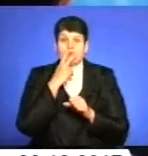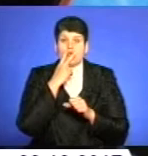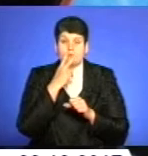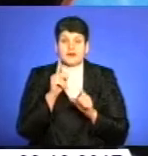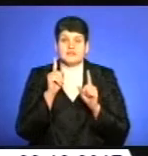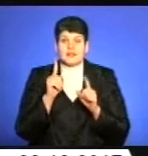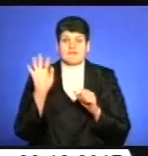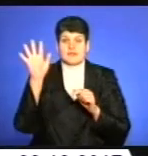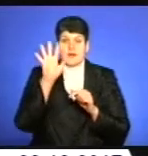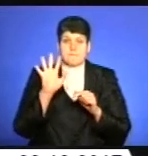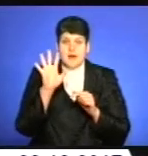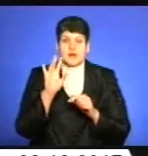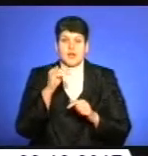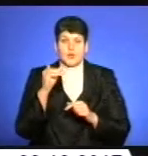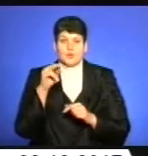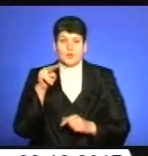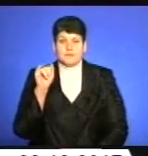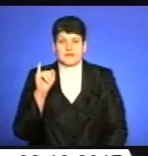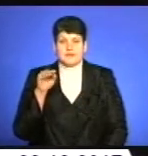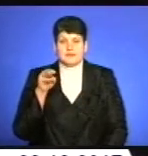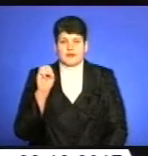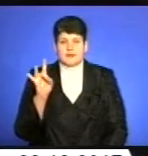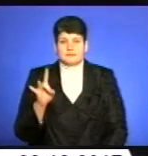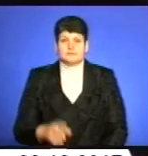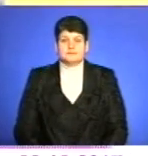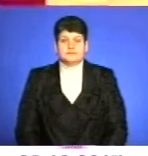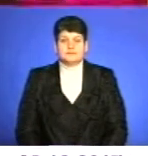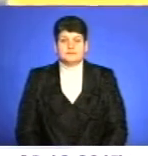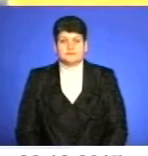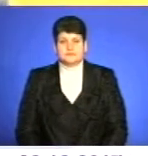навіть хмари на Юпітері. Соломія Струс, Андрій Бодак, Вісті ТТБ.